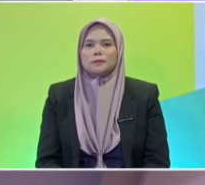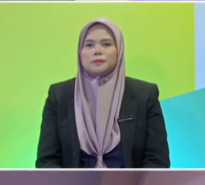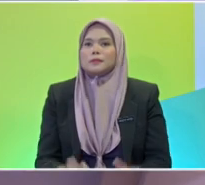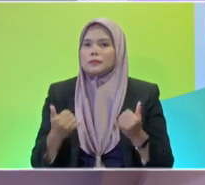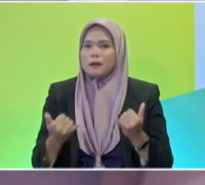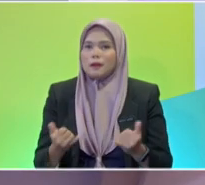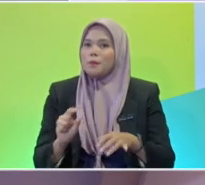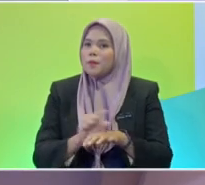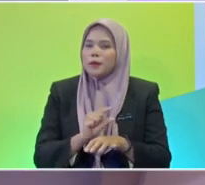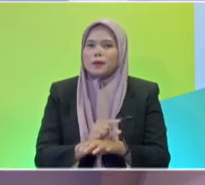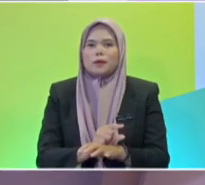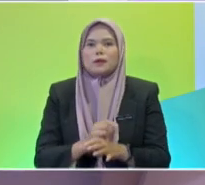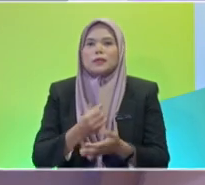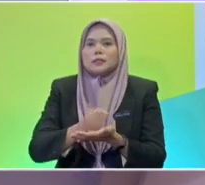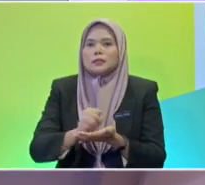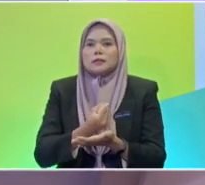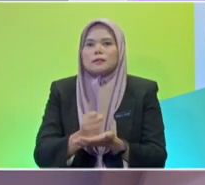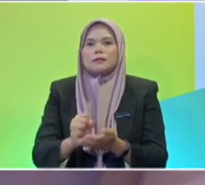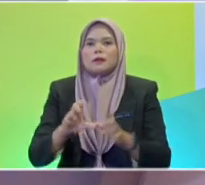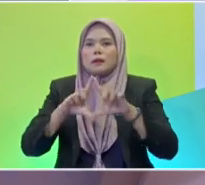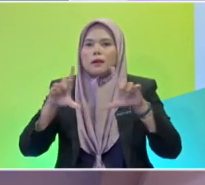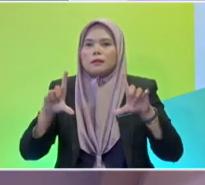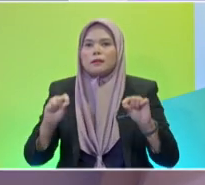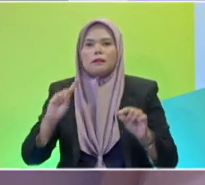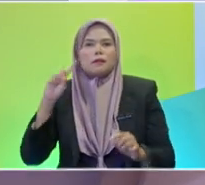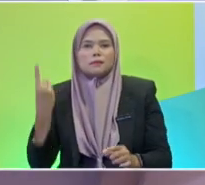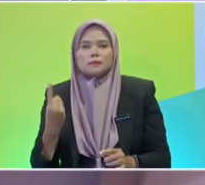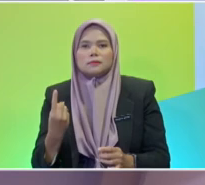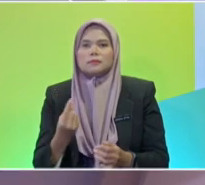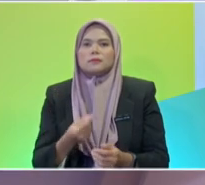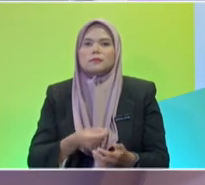cat kredit penggunaan telepon hanya teka-teki